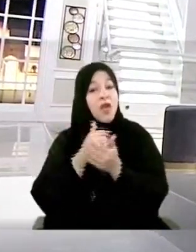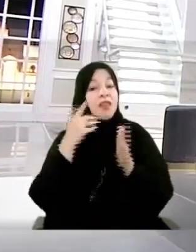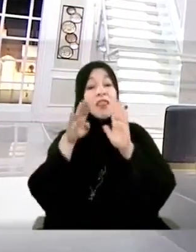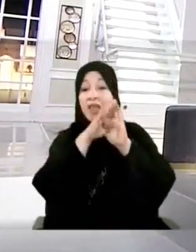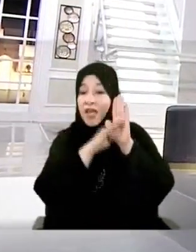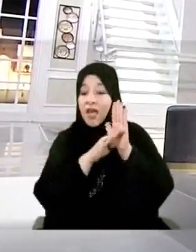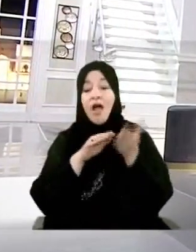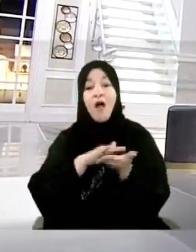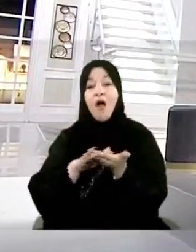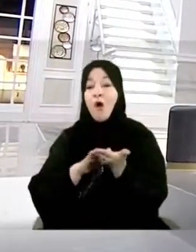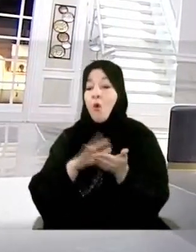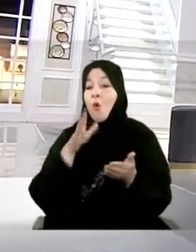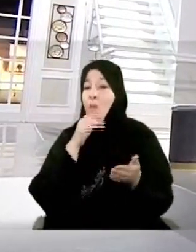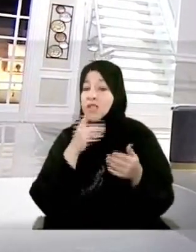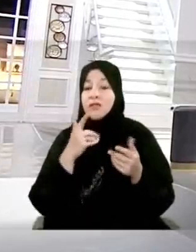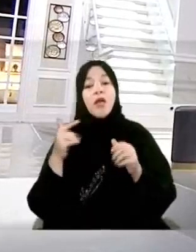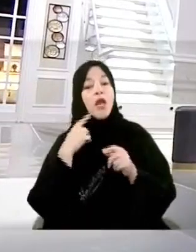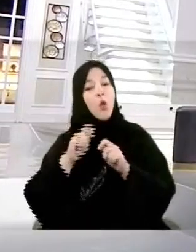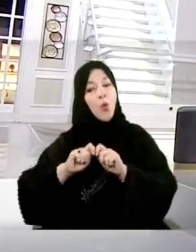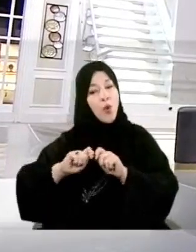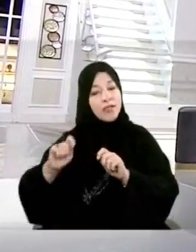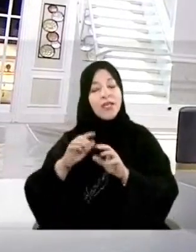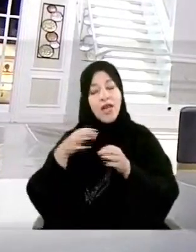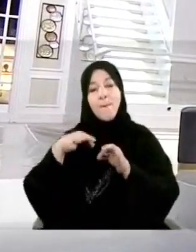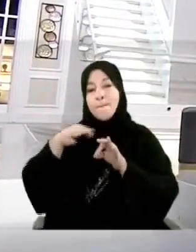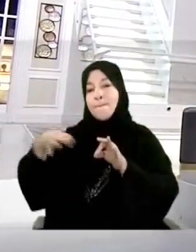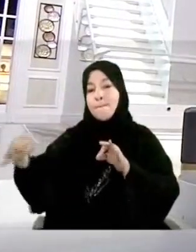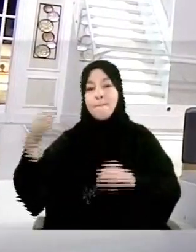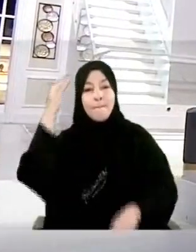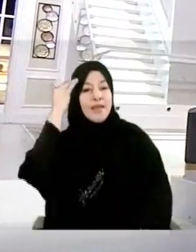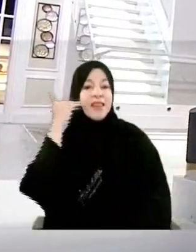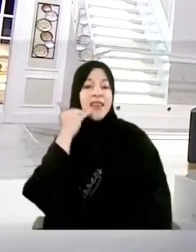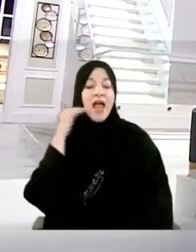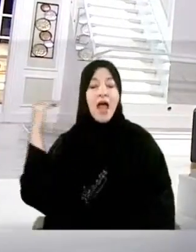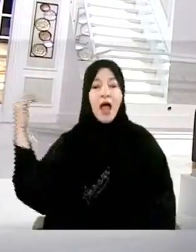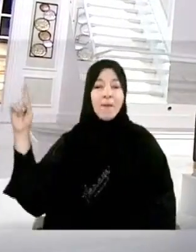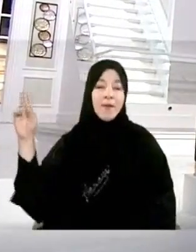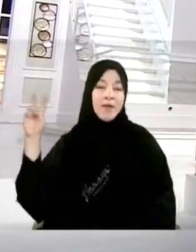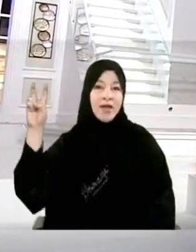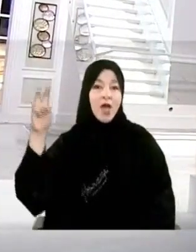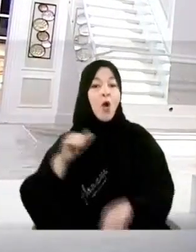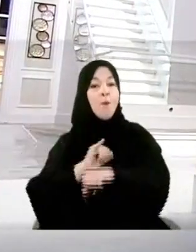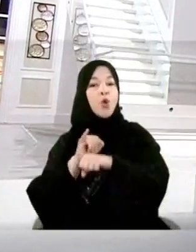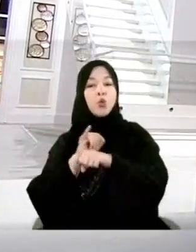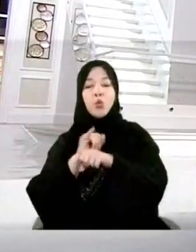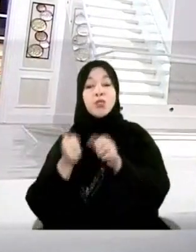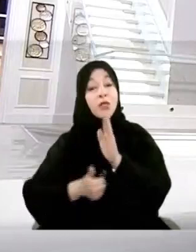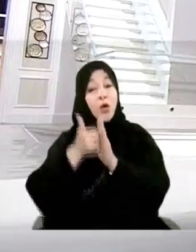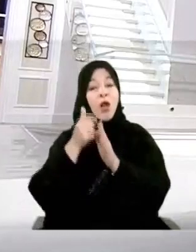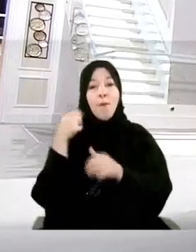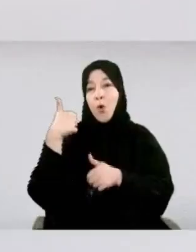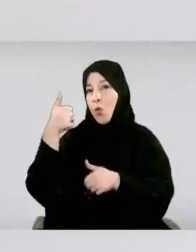تطبيقها أيضا على أرض الواقع. أترك المسافة الآن أو المساحة لحبيبة اللي تحدثنا عن مشروعها الحائز أيضا على المركز